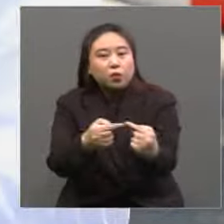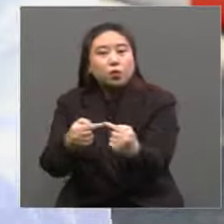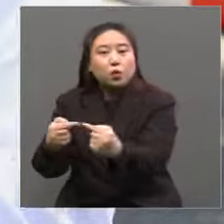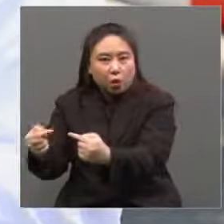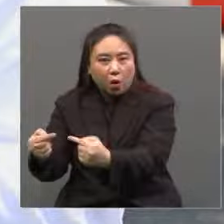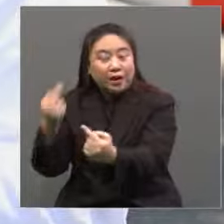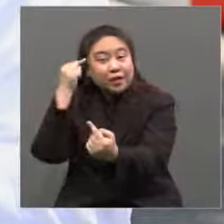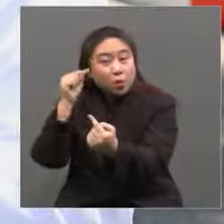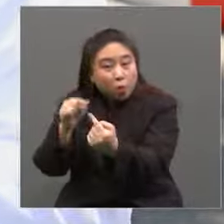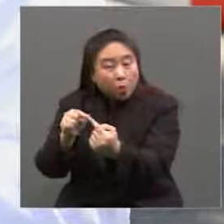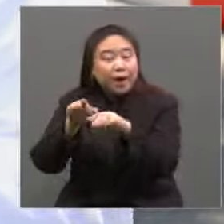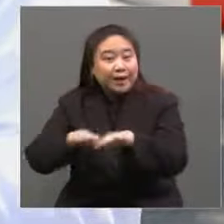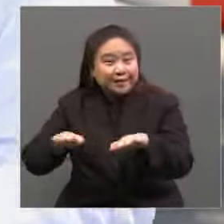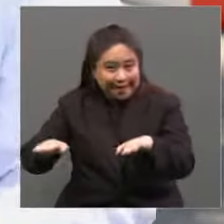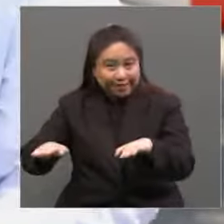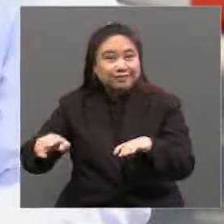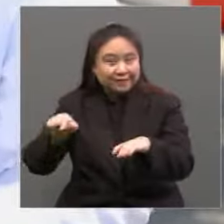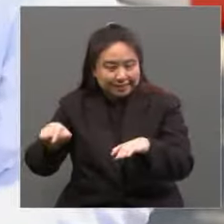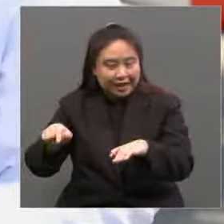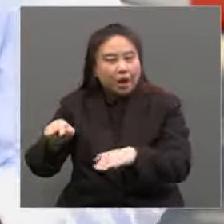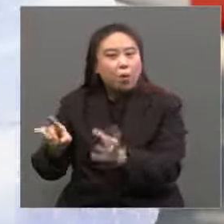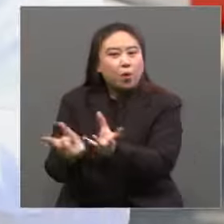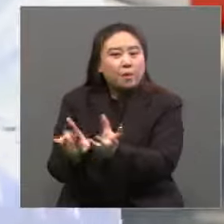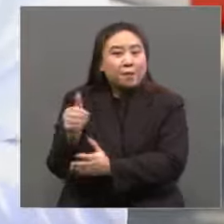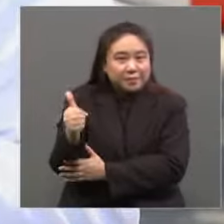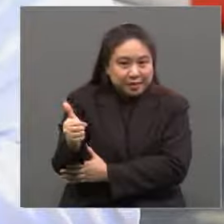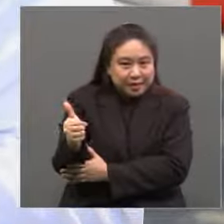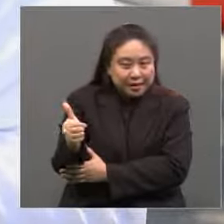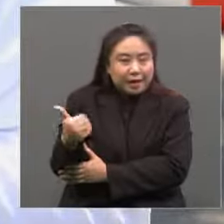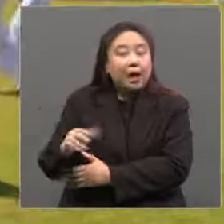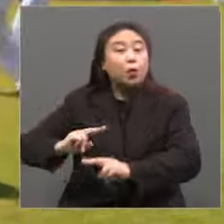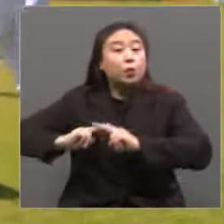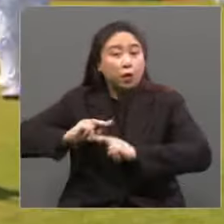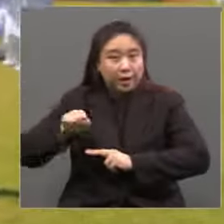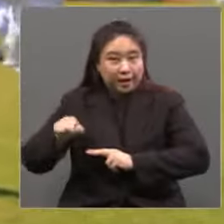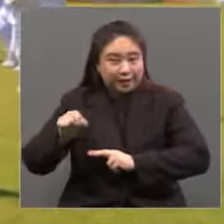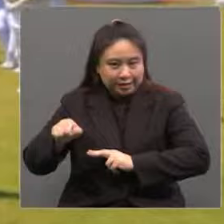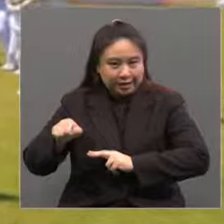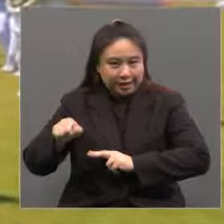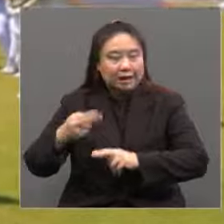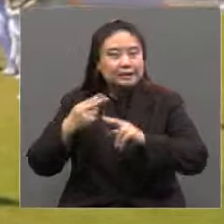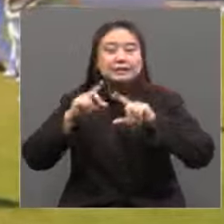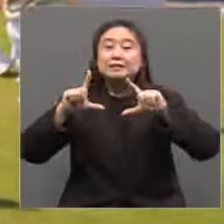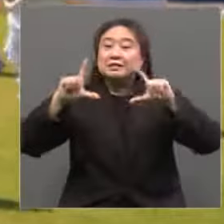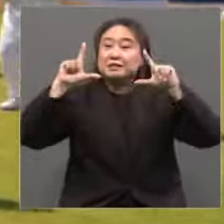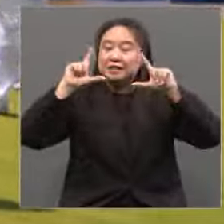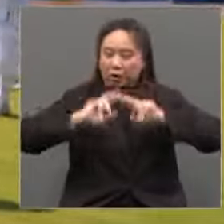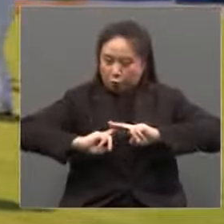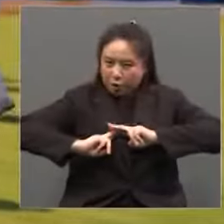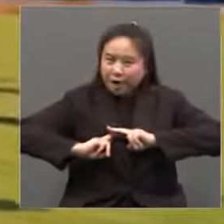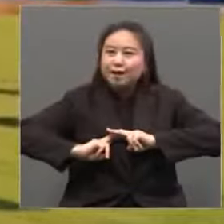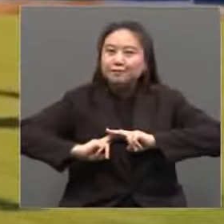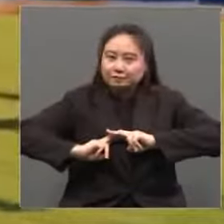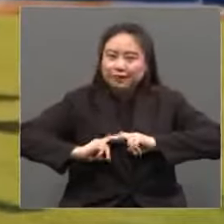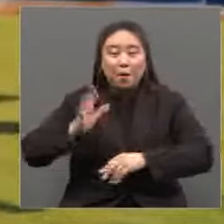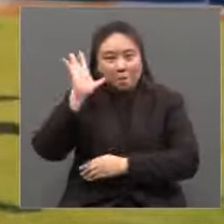งว่าทั้งตัวเด็กเองก็เป็นเด็กที่มีคุณภาพนะครับและตัวเด็กเองก็จะสามารถสร้างชื่อเสียงให้กับตัวเขาเองตัว